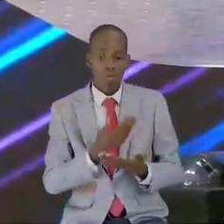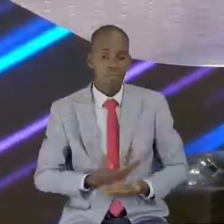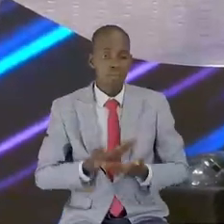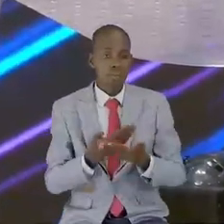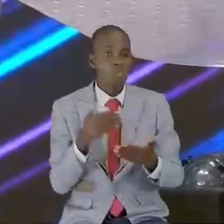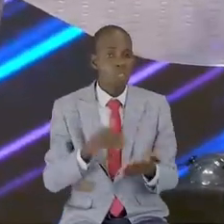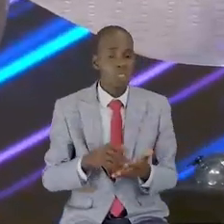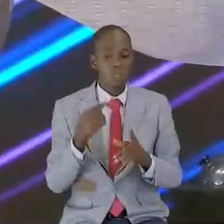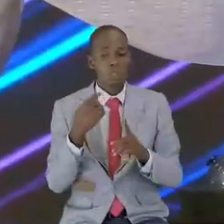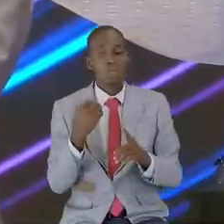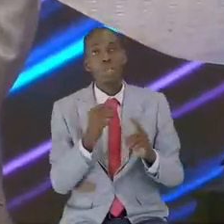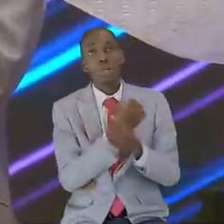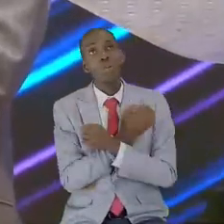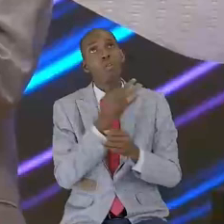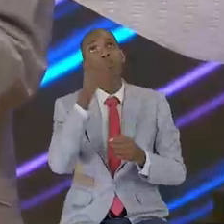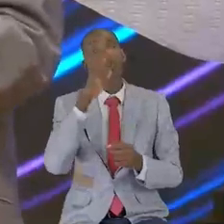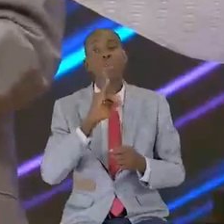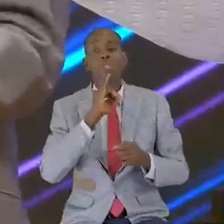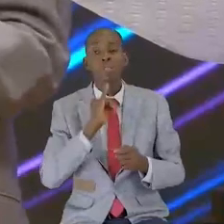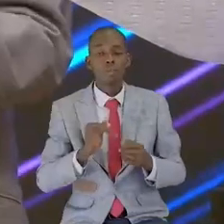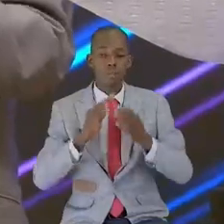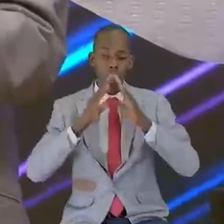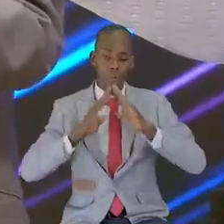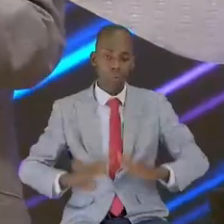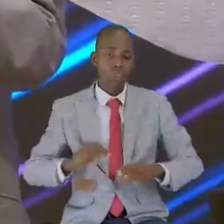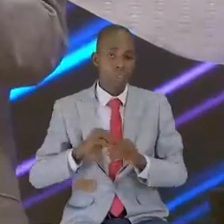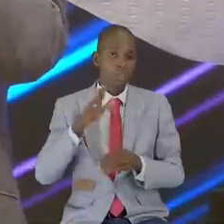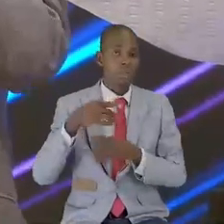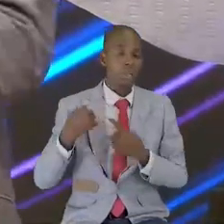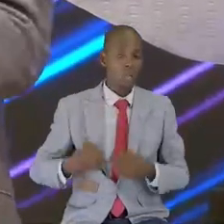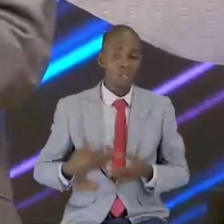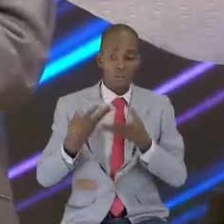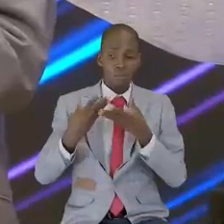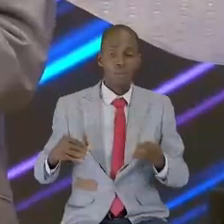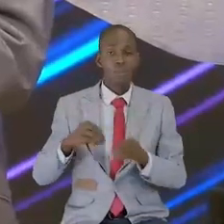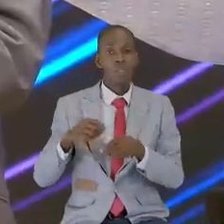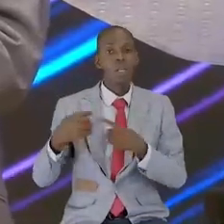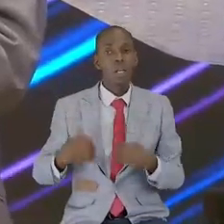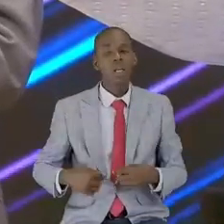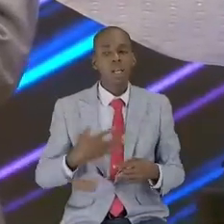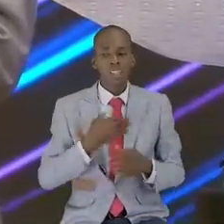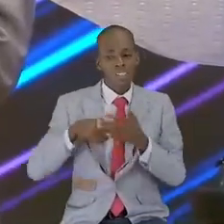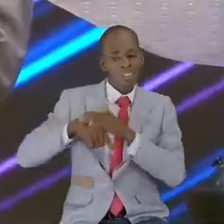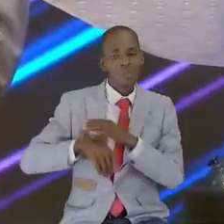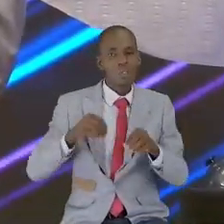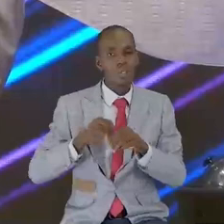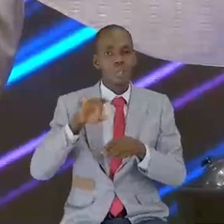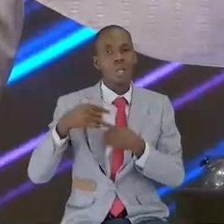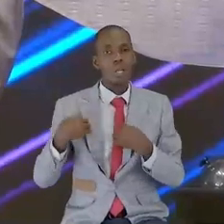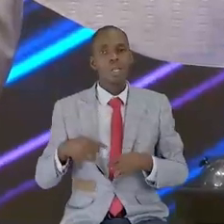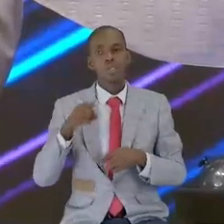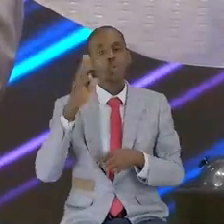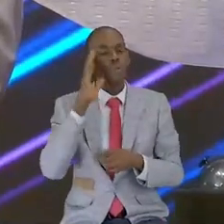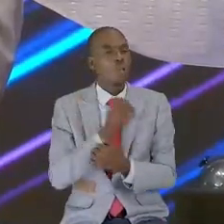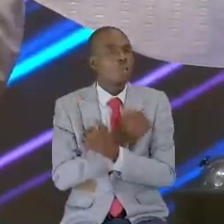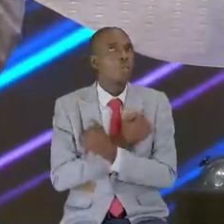L'amour de Dieu est établi dans votre cœur. Nous sommes sanctifiés et rendus saints. Et l'amour de Dieu est approfondi dans votre cœur. Vous allez aimer Dieu, vous